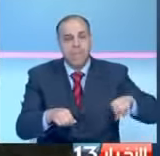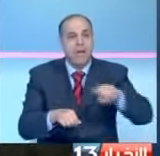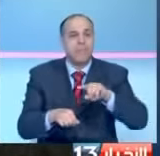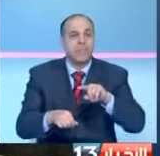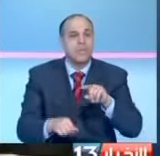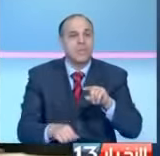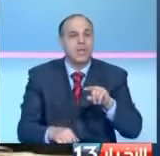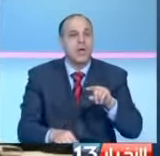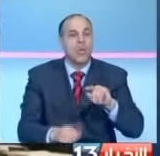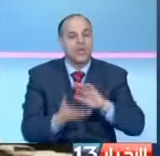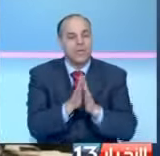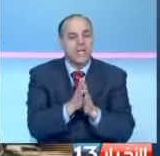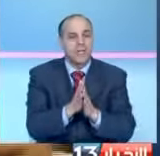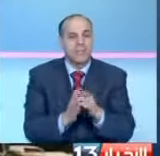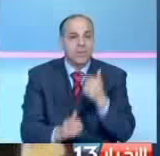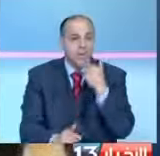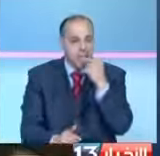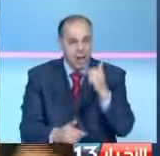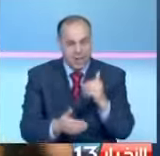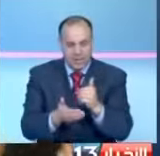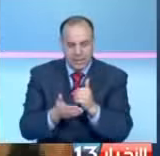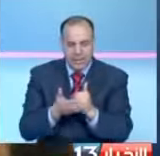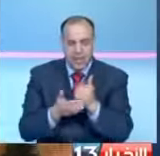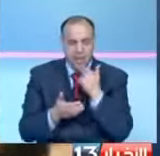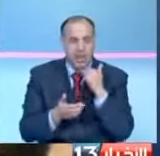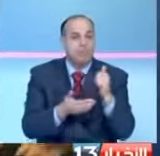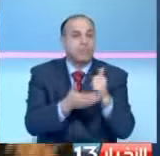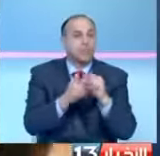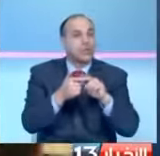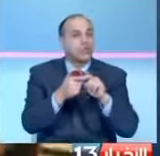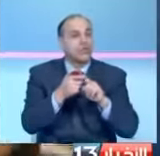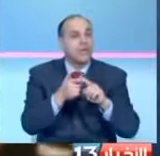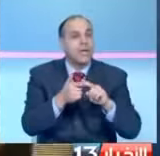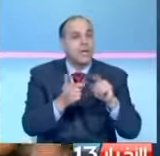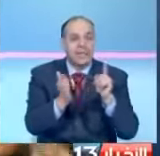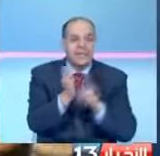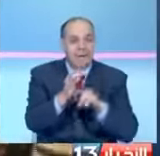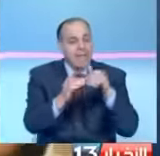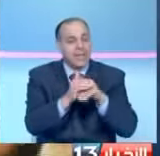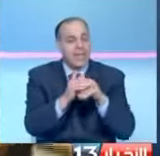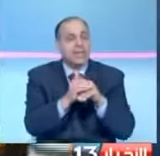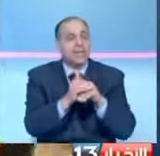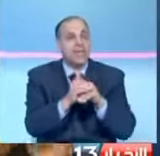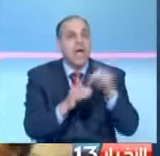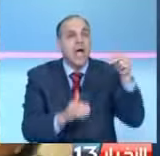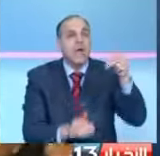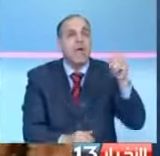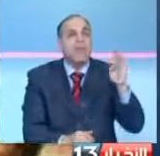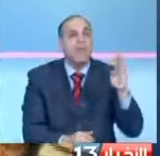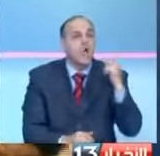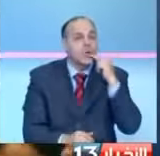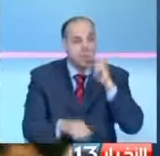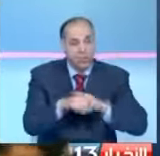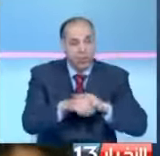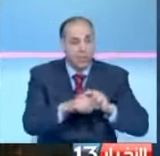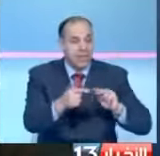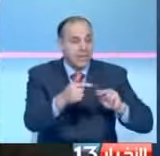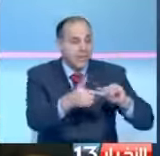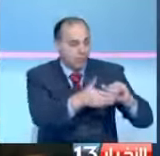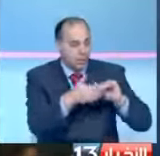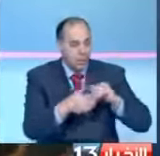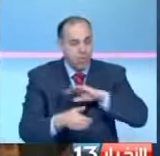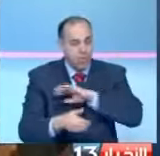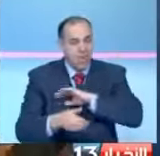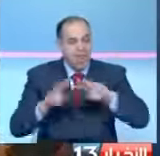العامل والجمعيات، كمال سعد أمين عام مساعد مسؤول عن النظام الداخلي، أنور بوغدور أمين عام مساعد